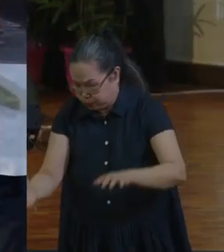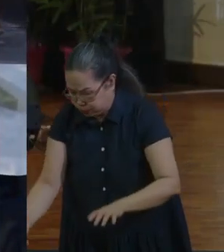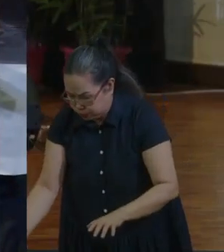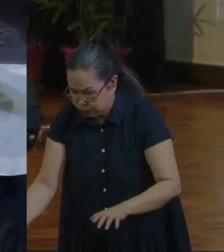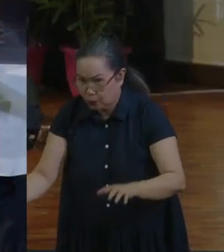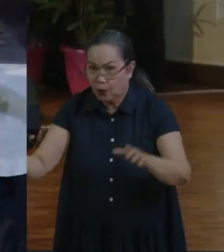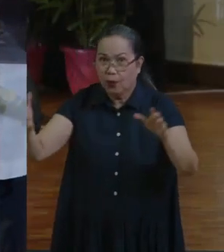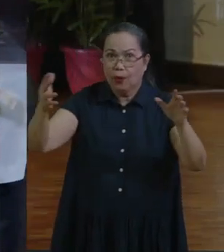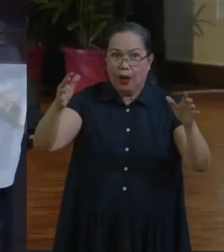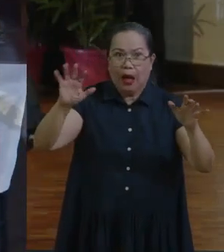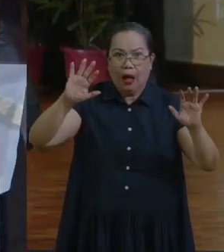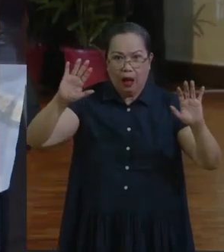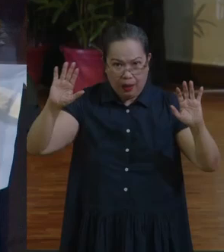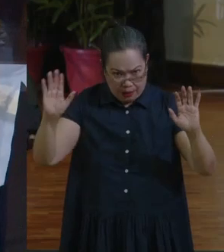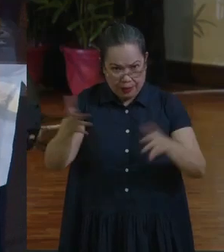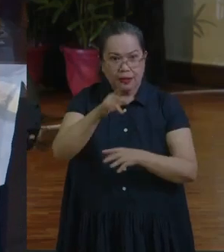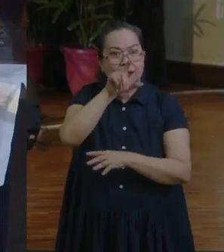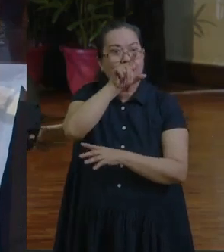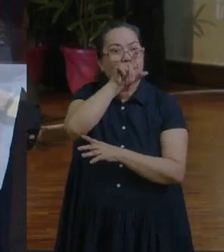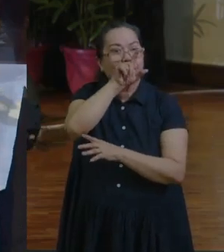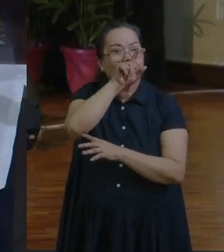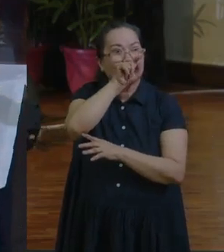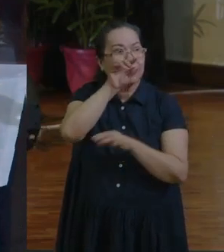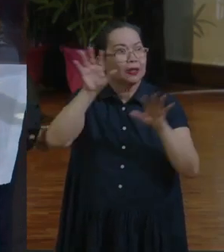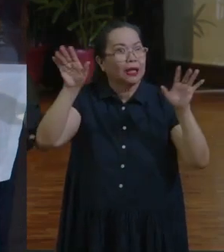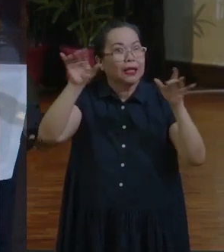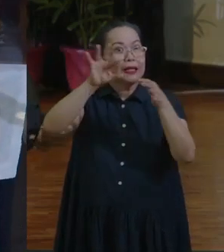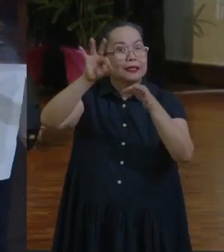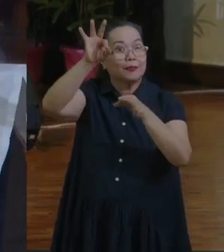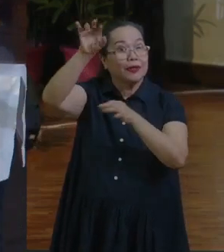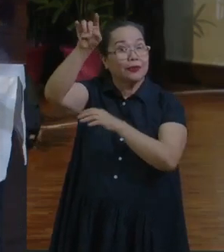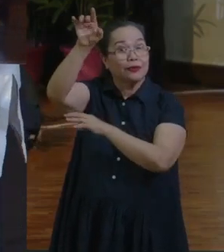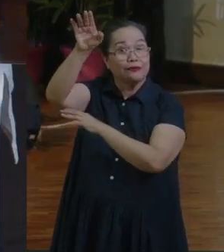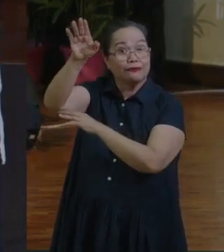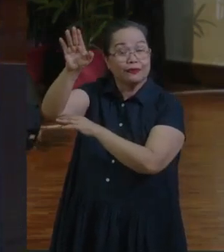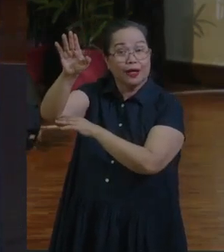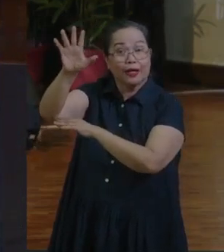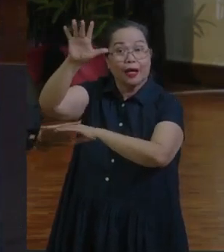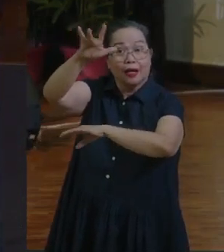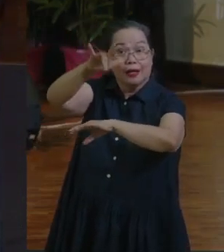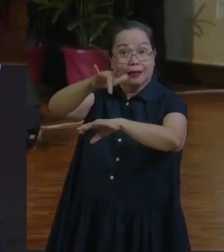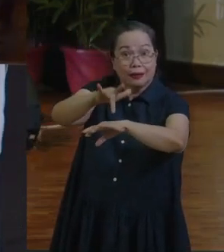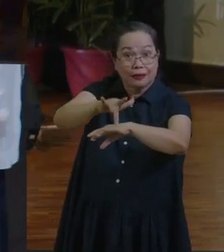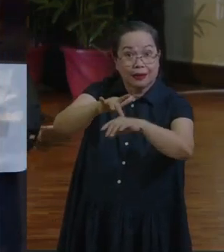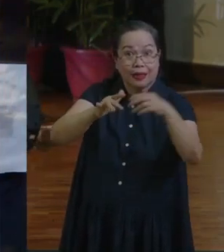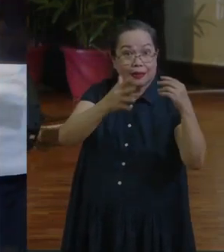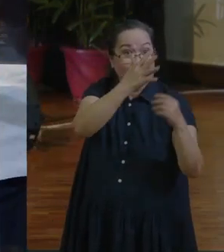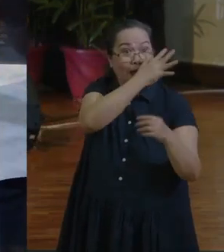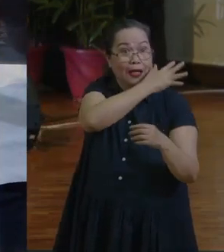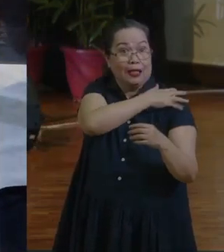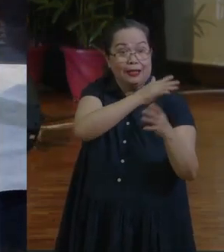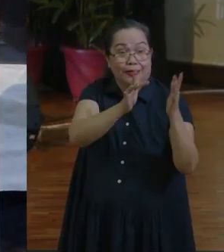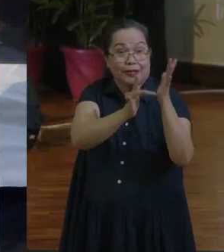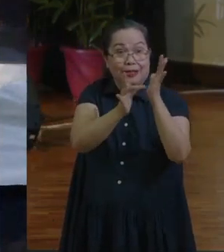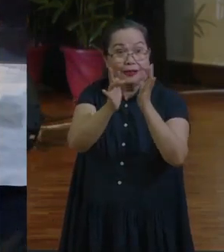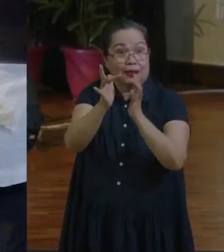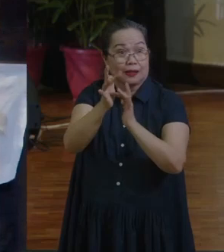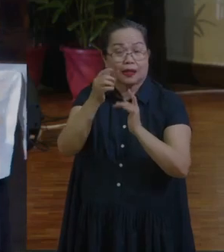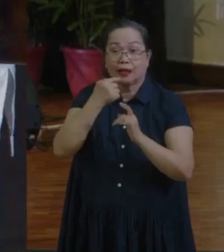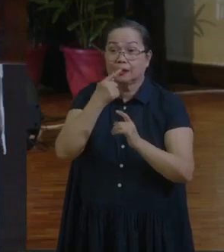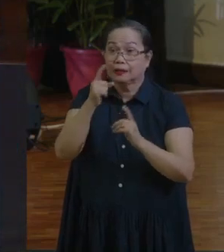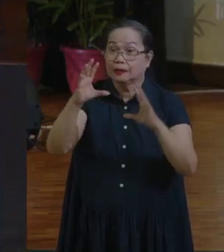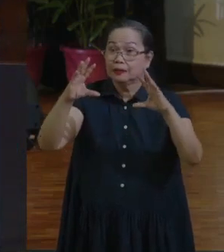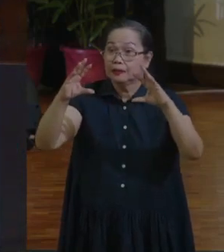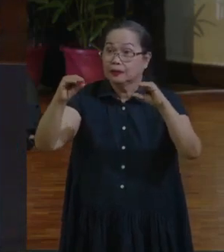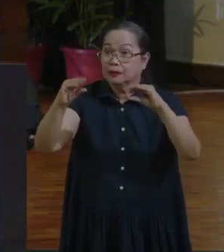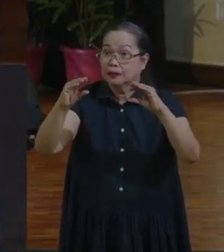ang tila isang kalapati, ang Espiritu ng Diyos, na dumapo kay Jesus at